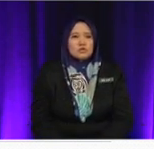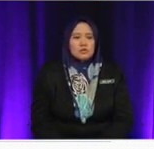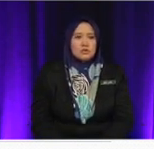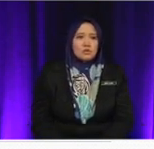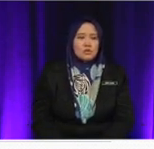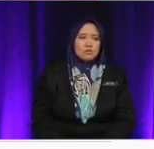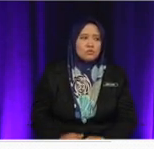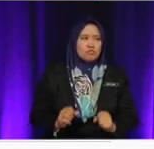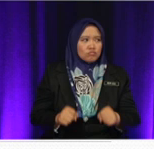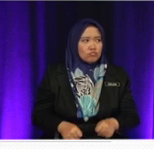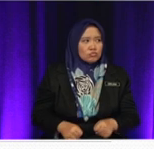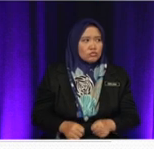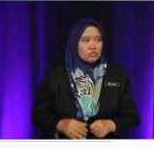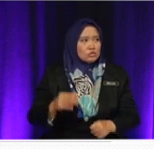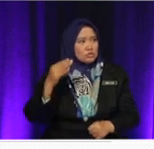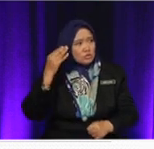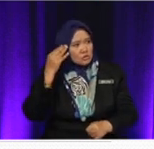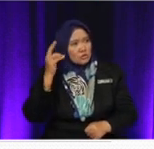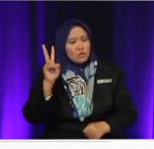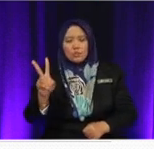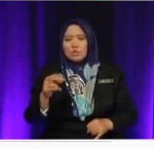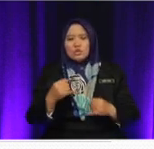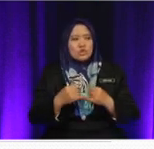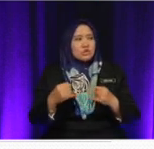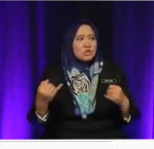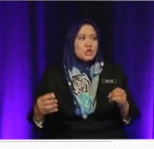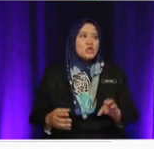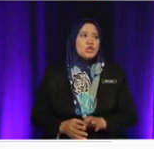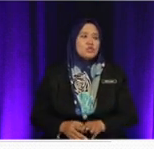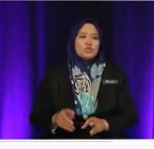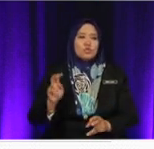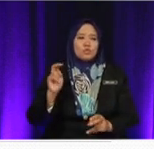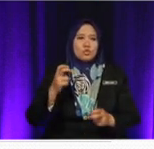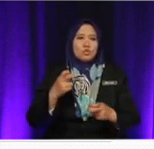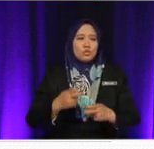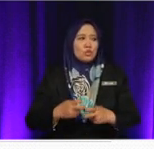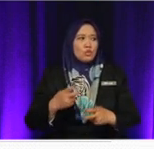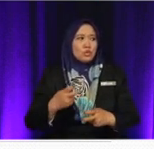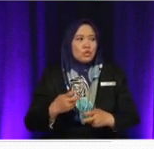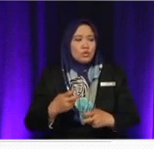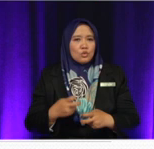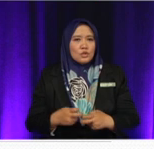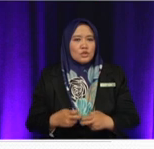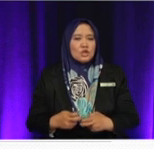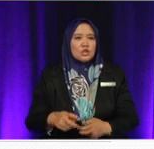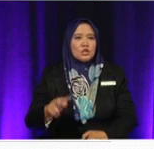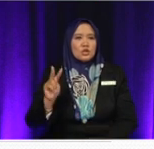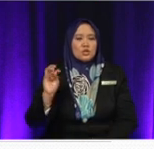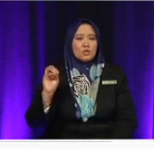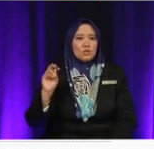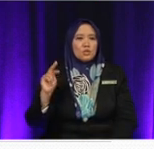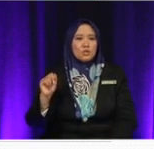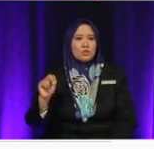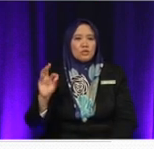dipanggil sumber modal ataupun sumber tenaga kerja. Dan kemudian yang kedua jenis konflik yang kena tahu tentang konflik